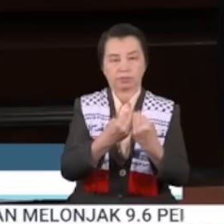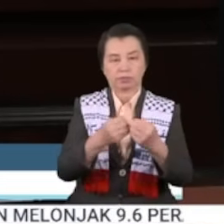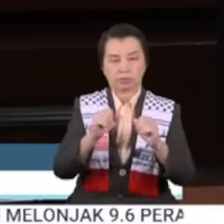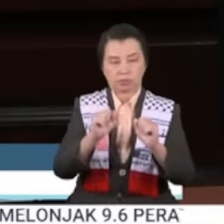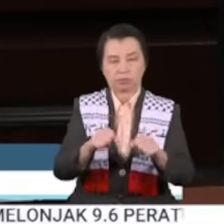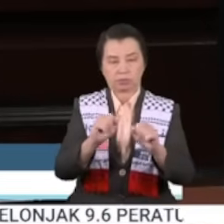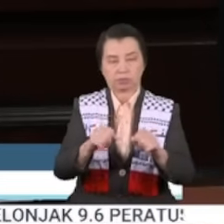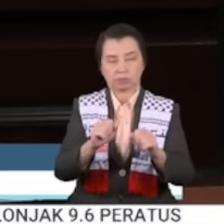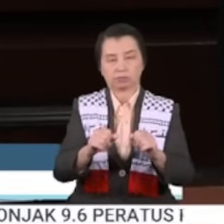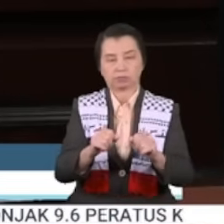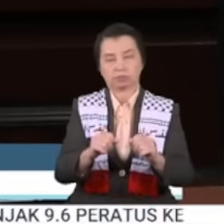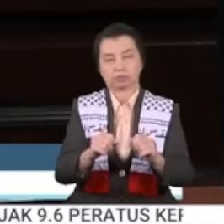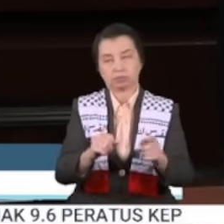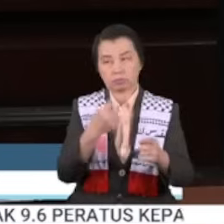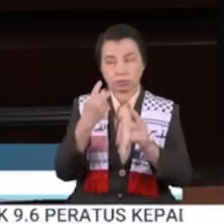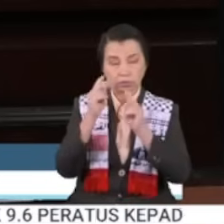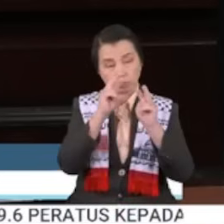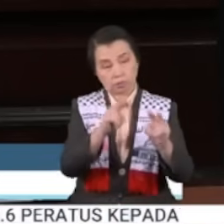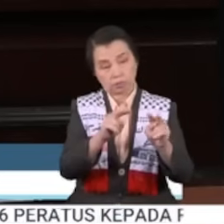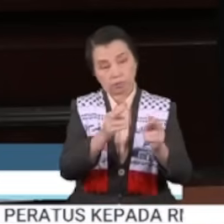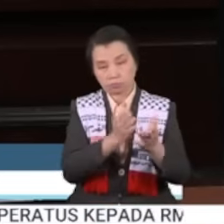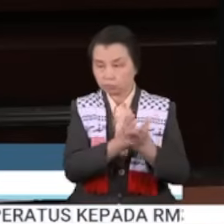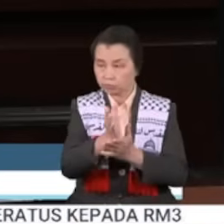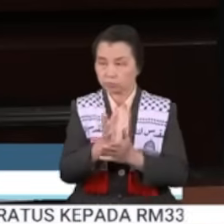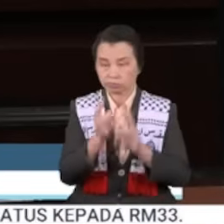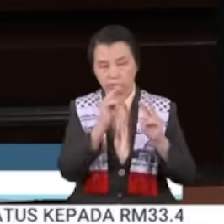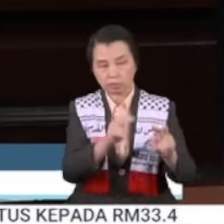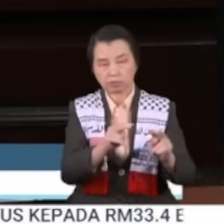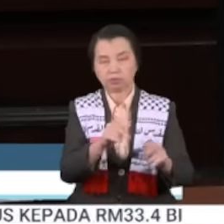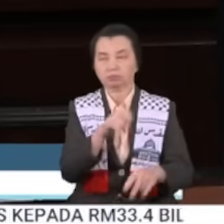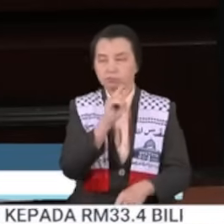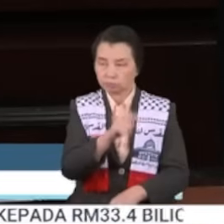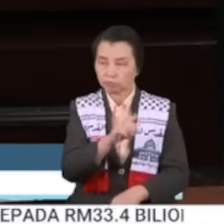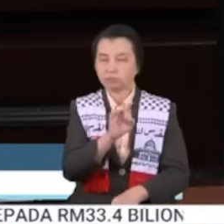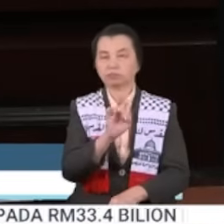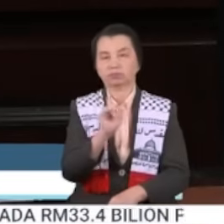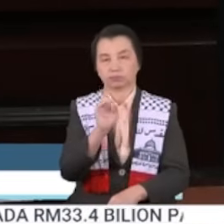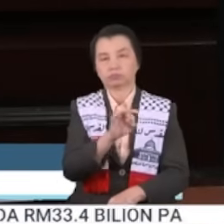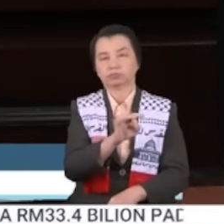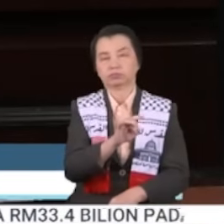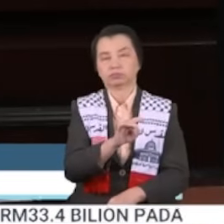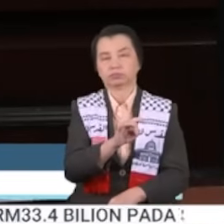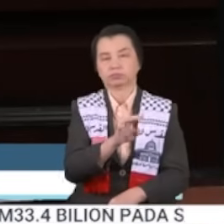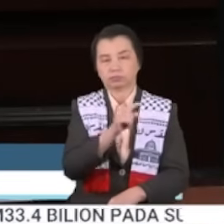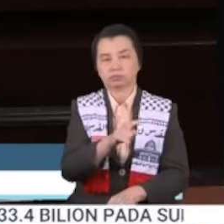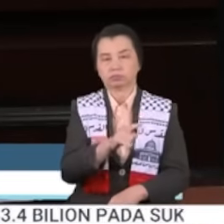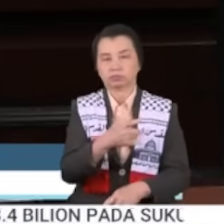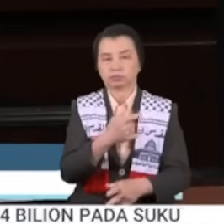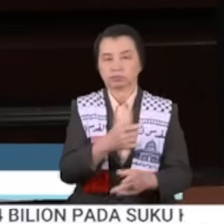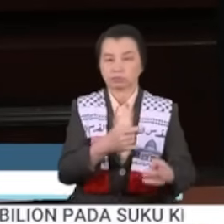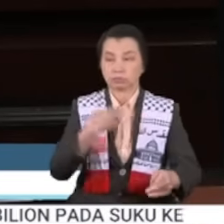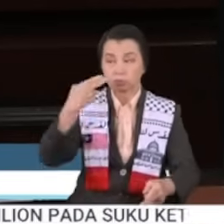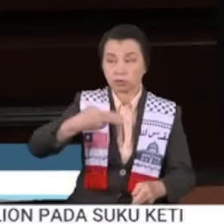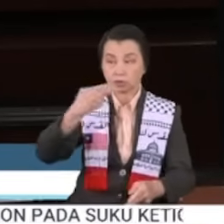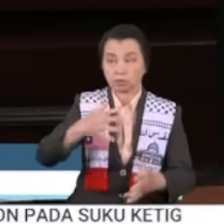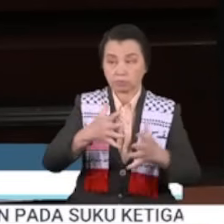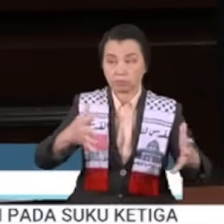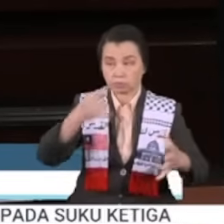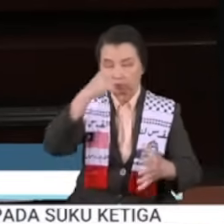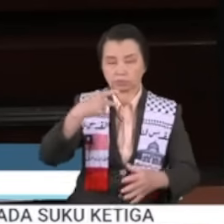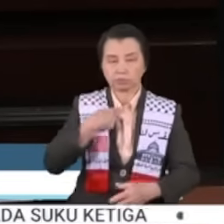boleh diilihat secara terus Dan inilah merupakan satu Khazanah yang besar bagi